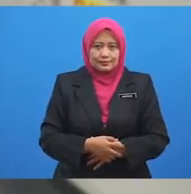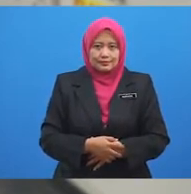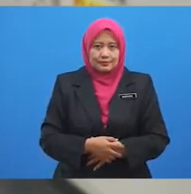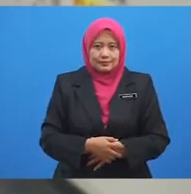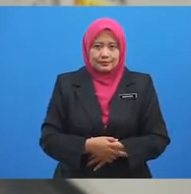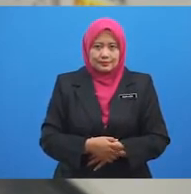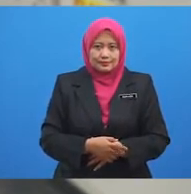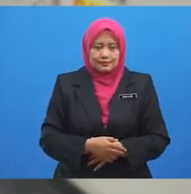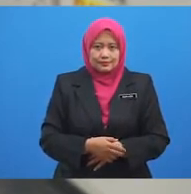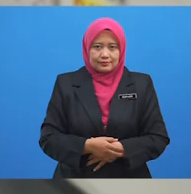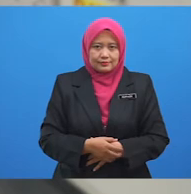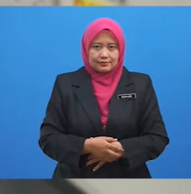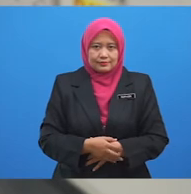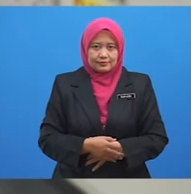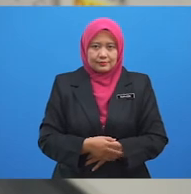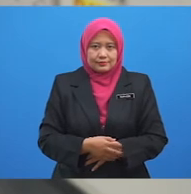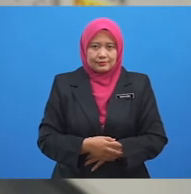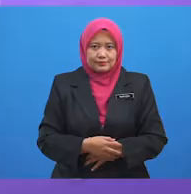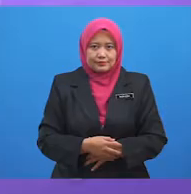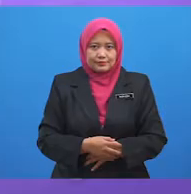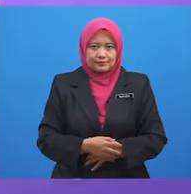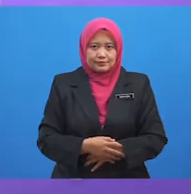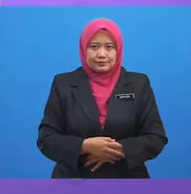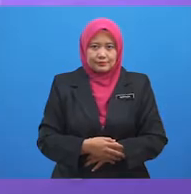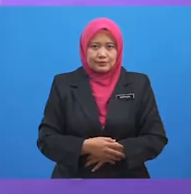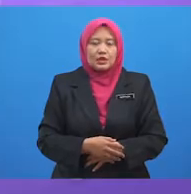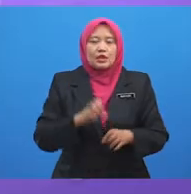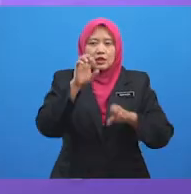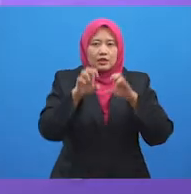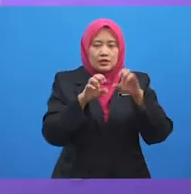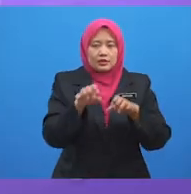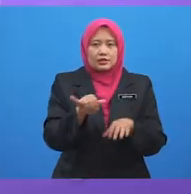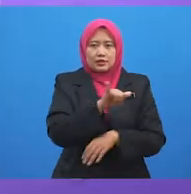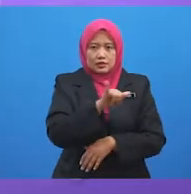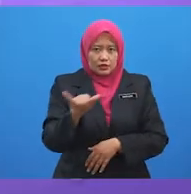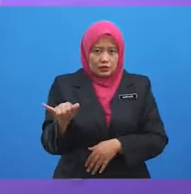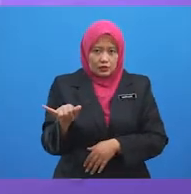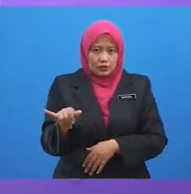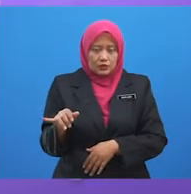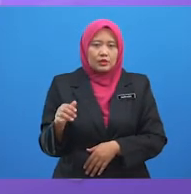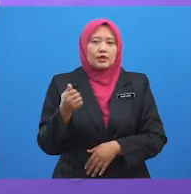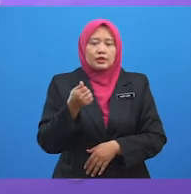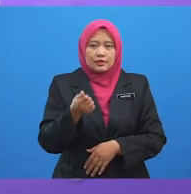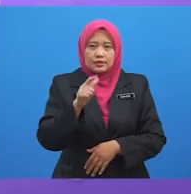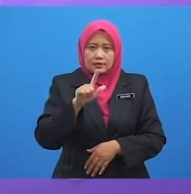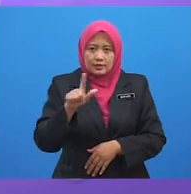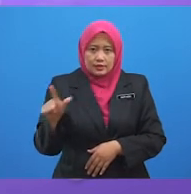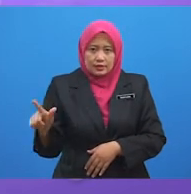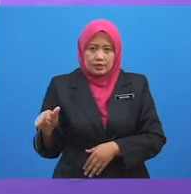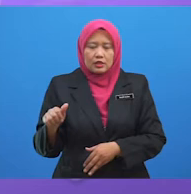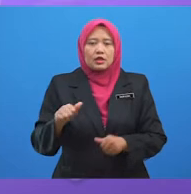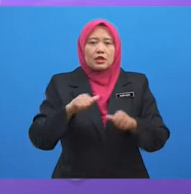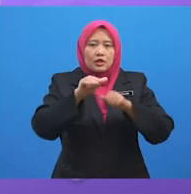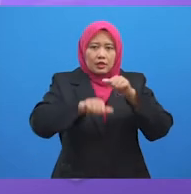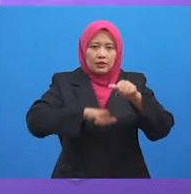dipelajari hari ini seperti berikut. Isotop ialah atom-atom bagi